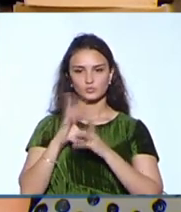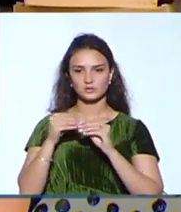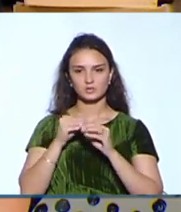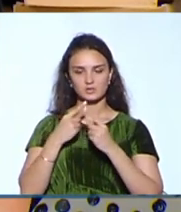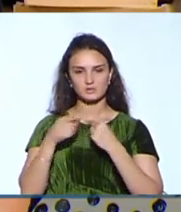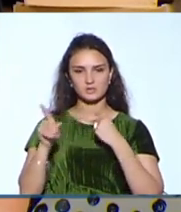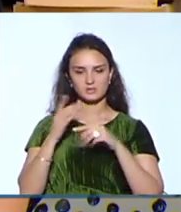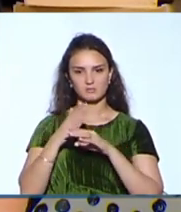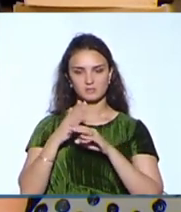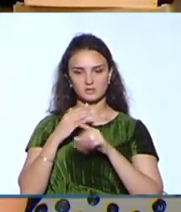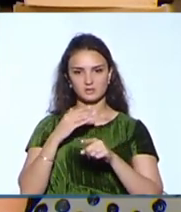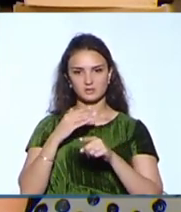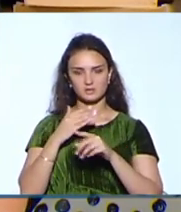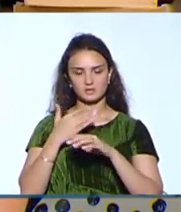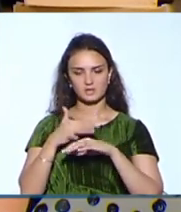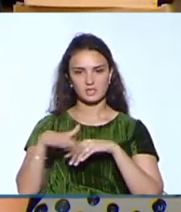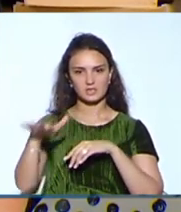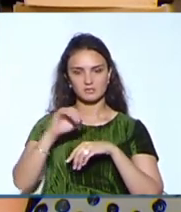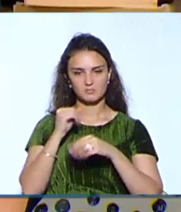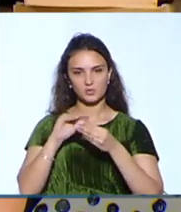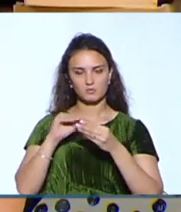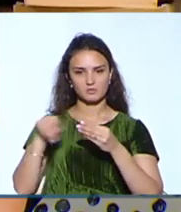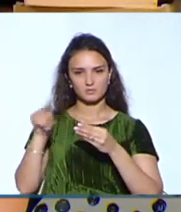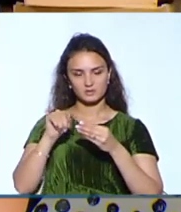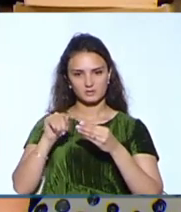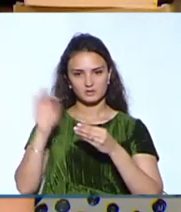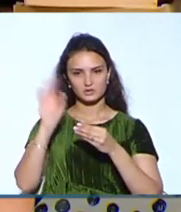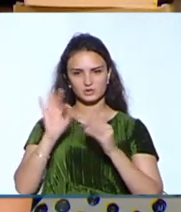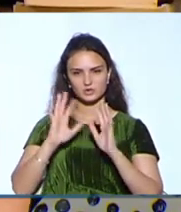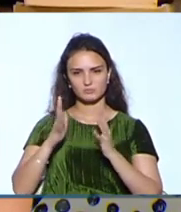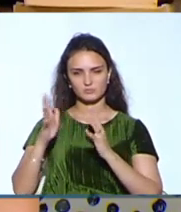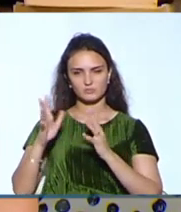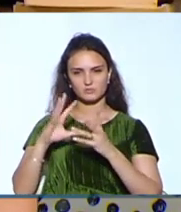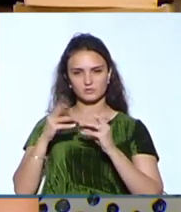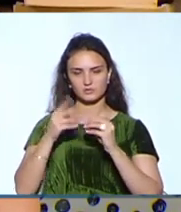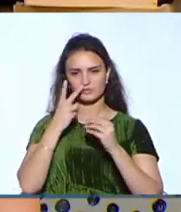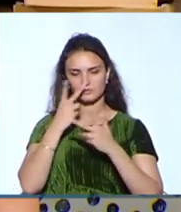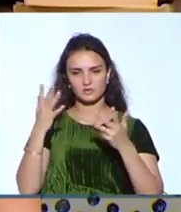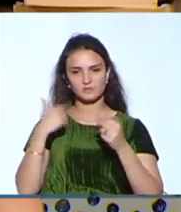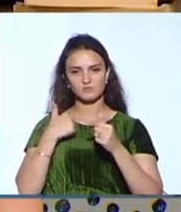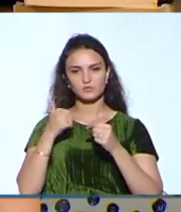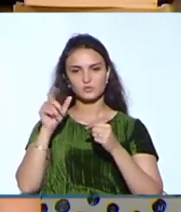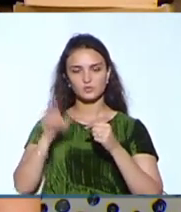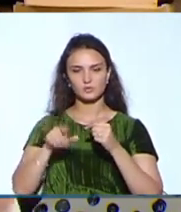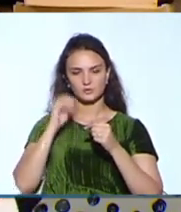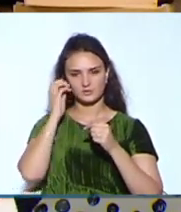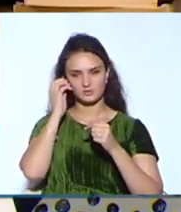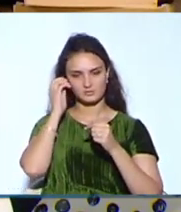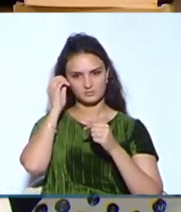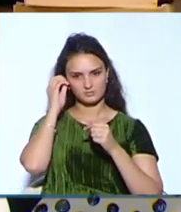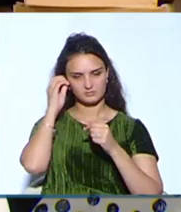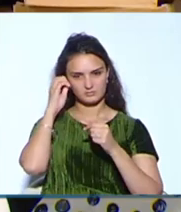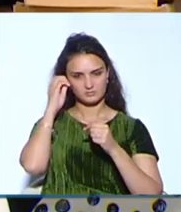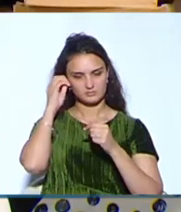სხვანაირები არიან გარეთ მეგობრებთან, ხშირ შემთხვევაში ის არ გვინახავს ჩვენ როგორ რეაგირებენ